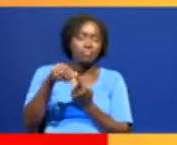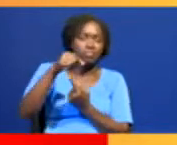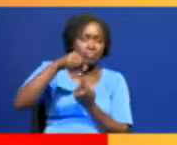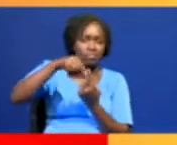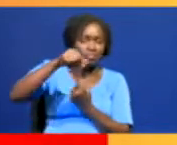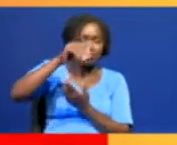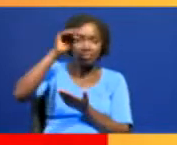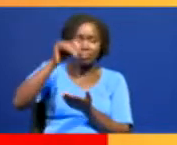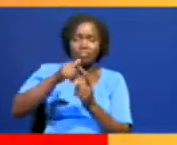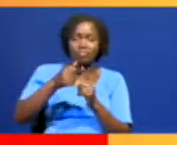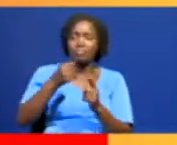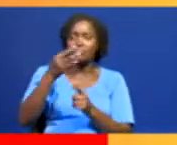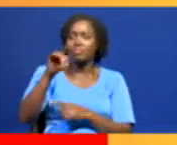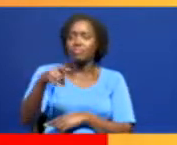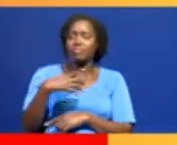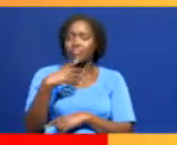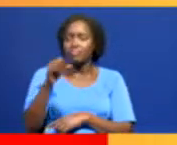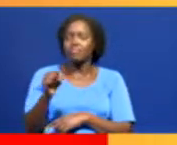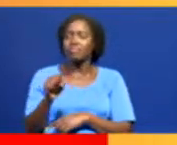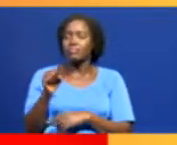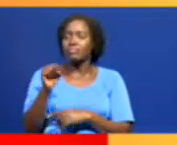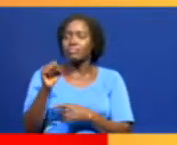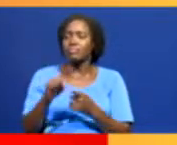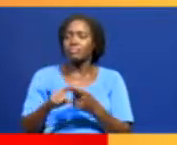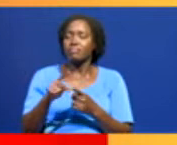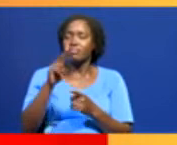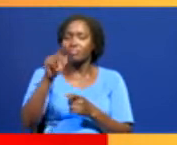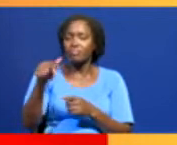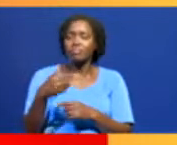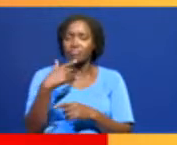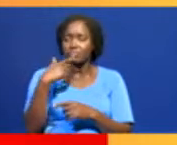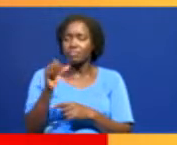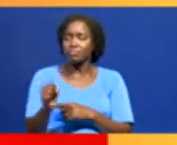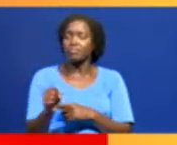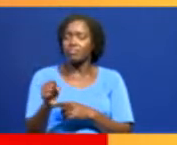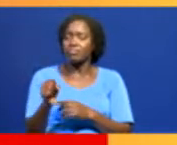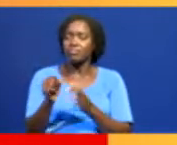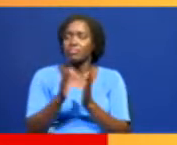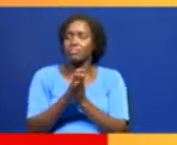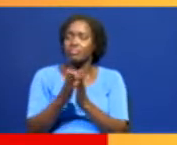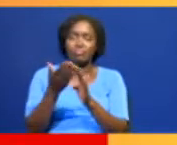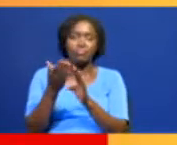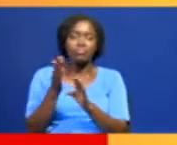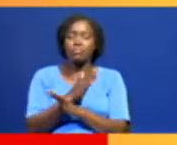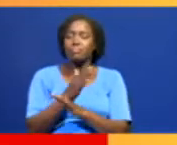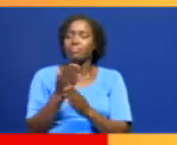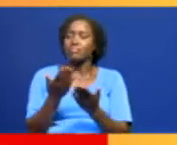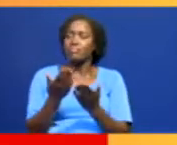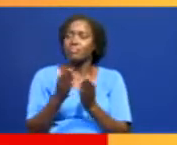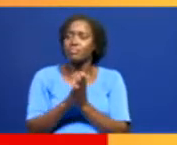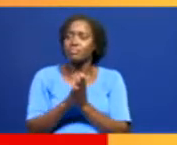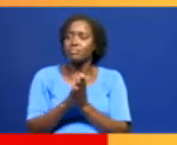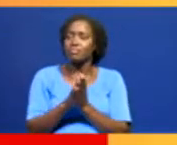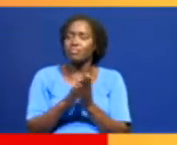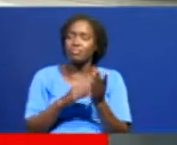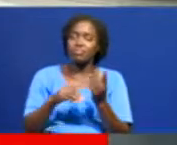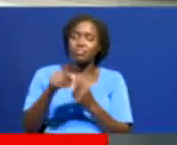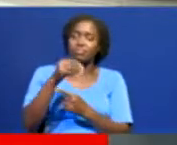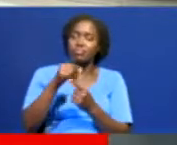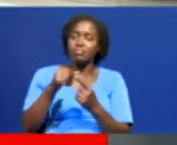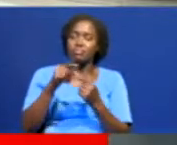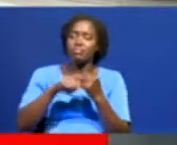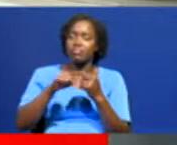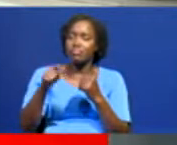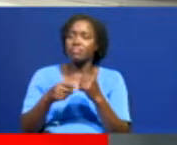kutoka 3,500, sasa imerudi 2,500. Mbeleni kwa serikali ambayo ilipita, mboleo ilikuwa inaenda shilingi